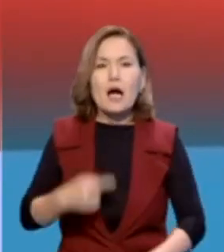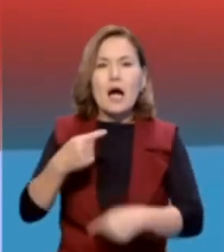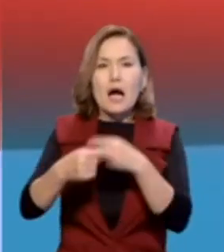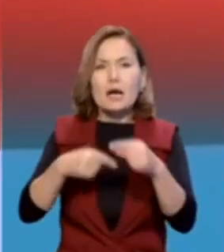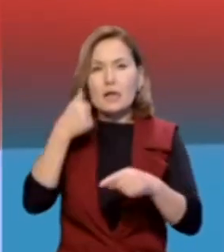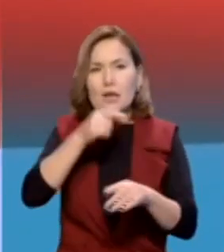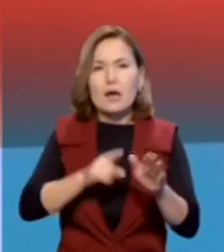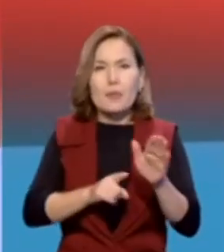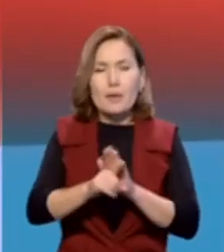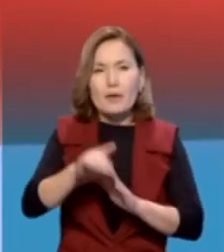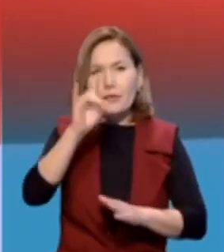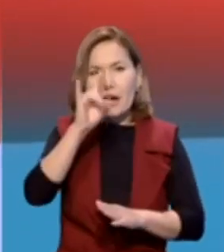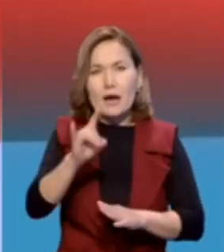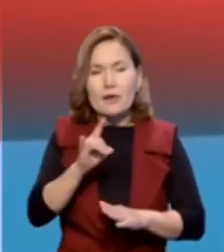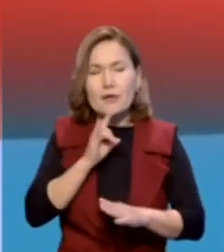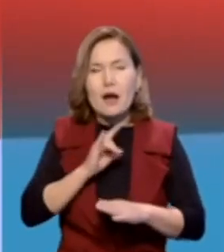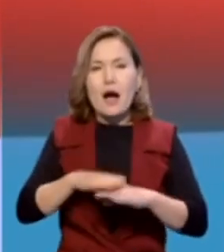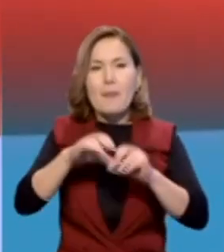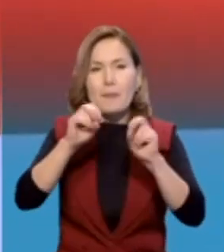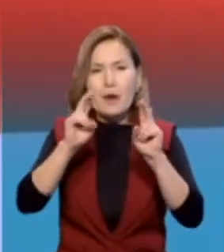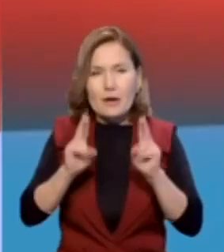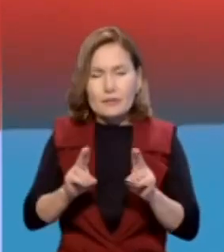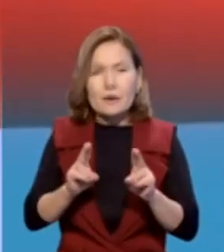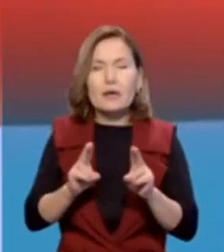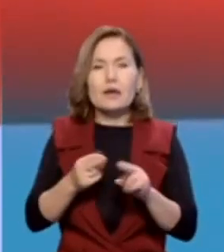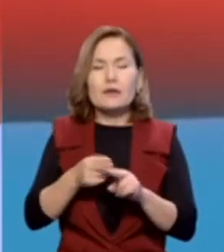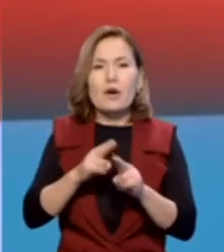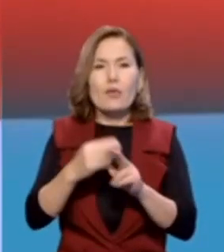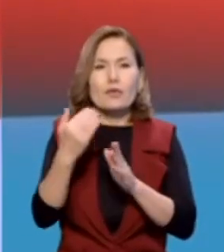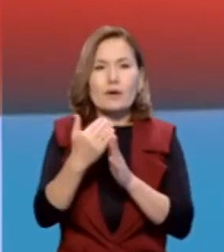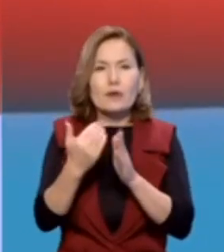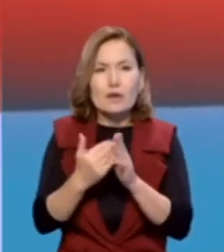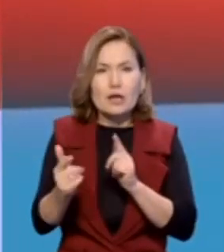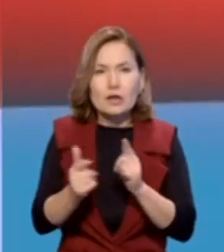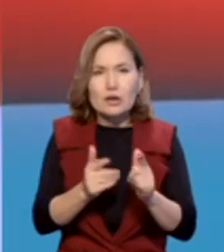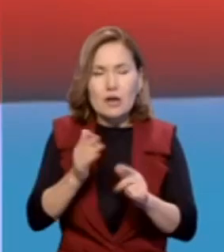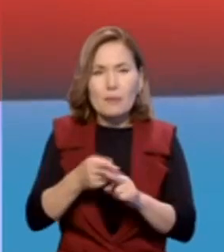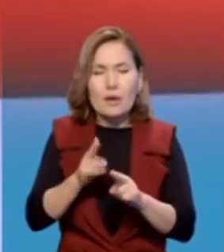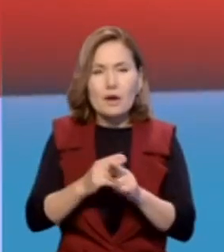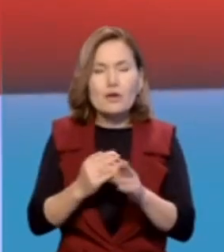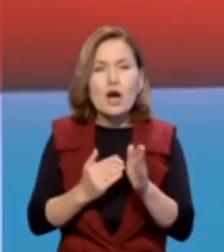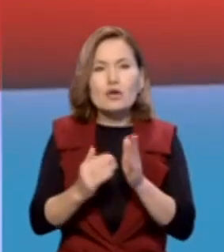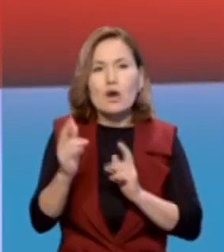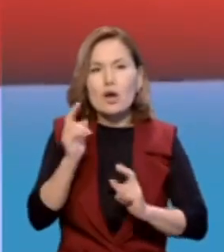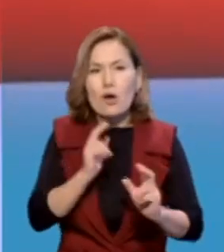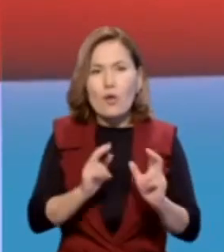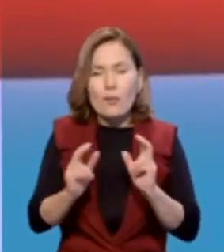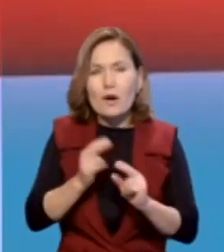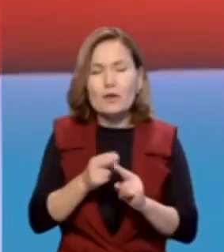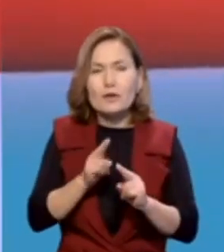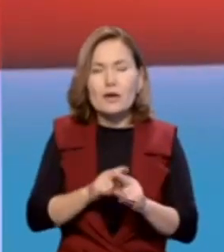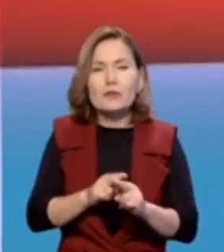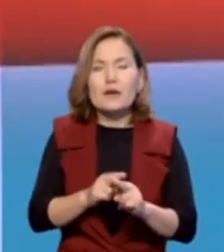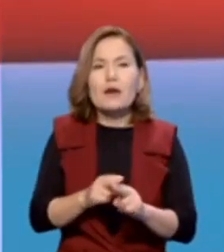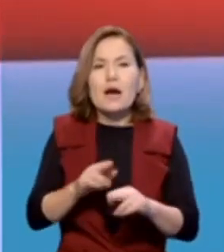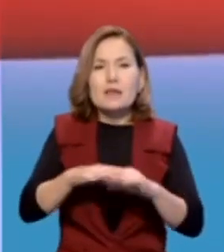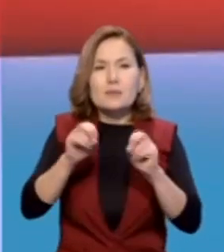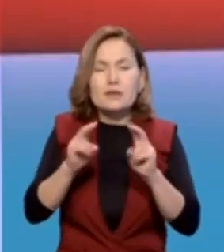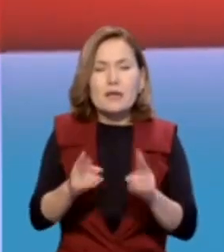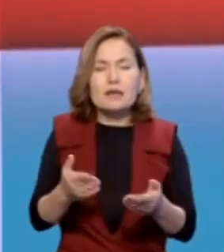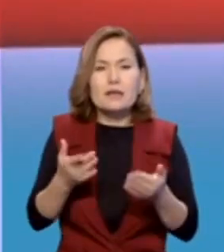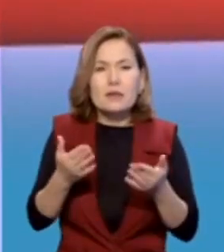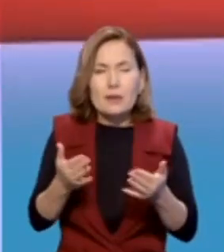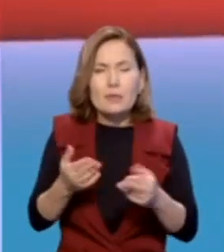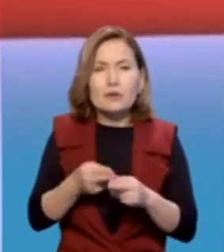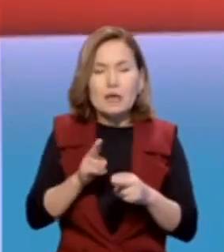Келесі жылдан бастап елімізде мамандықтар атласы жасалады. Бұл жоғары оқу орындарының еңбек нарығында сұранысқа сай маман даярлауға